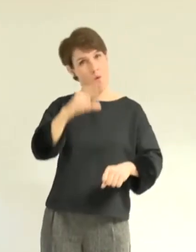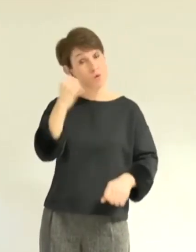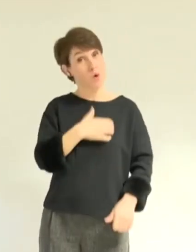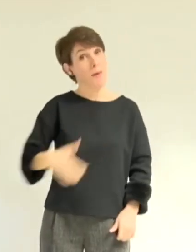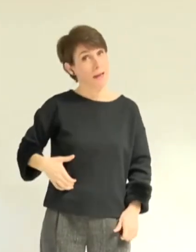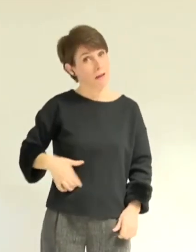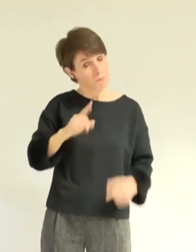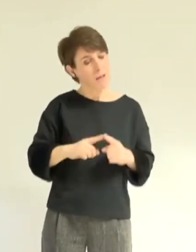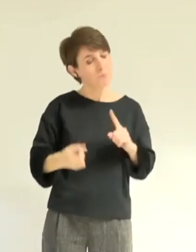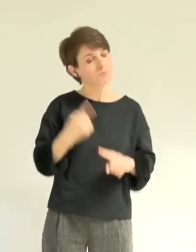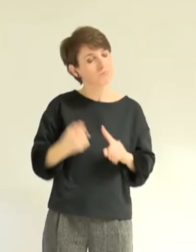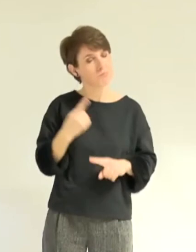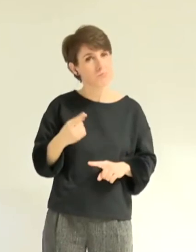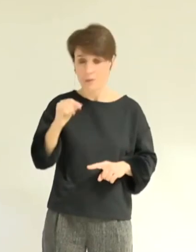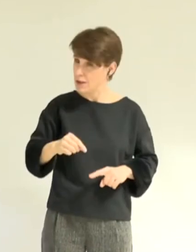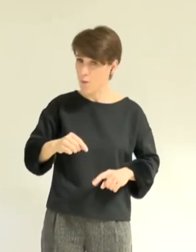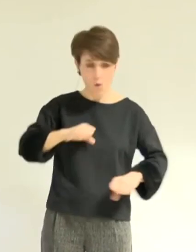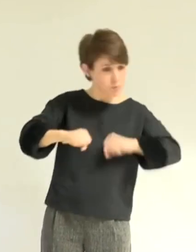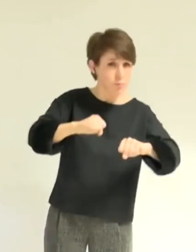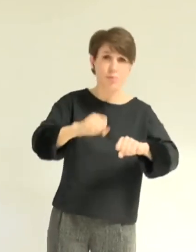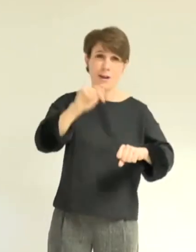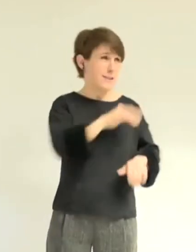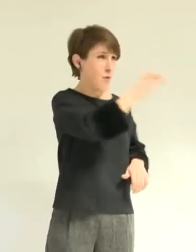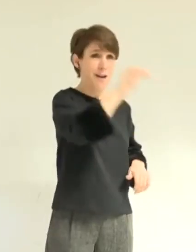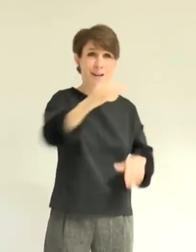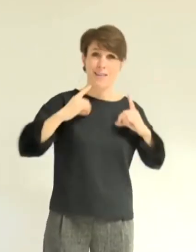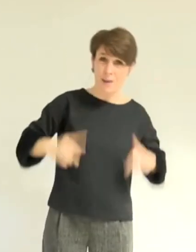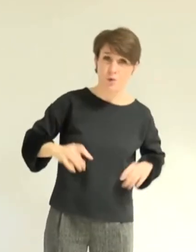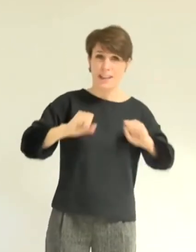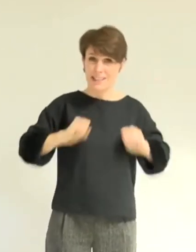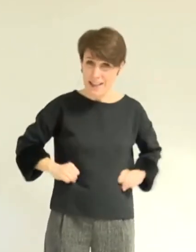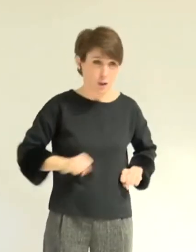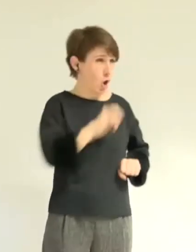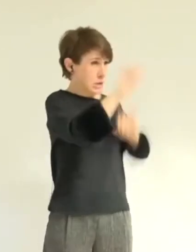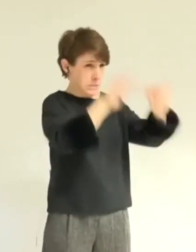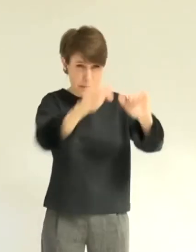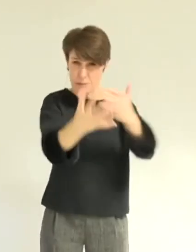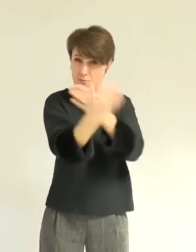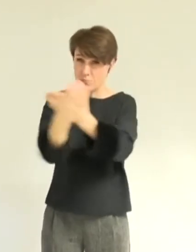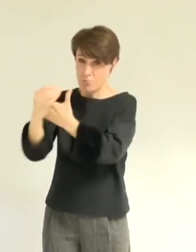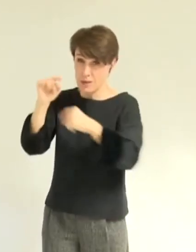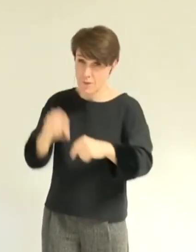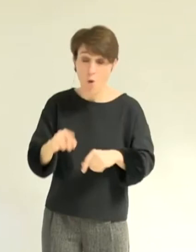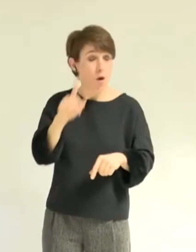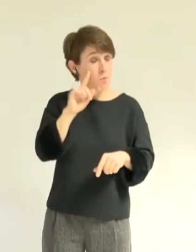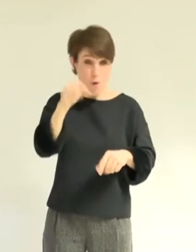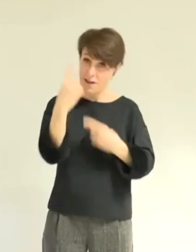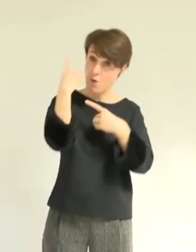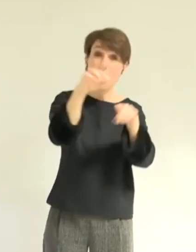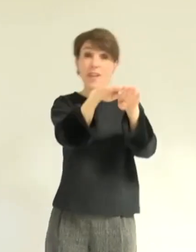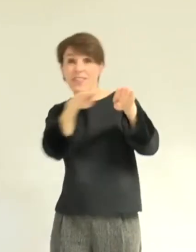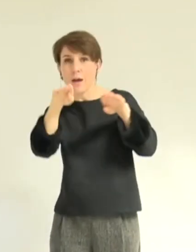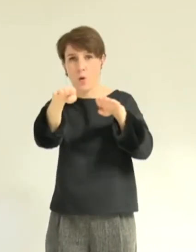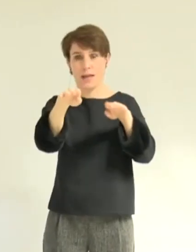sur un tel sujet, mobiliser les parlementaires, car il faudra probablement obtenir des dérogations